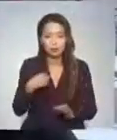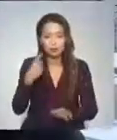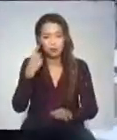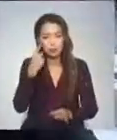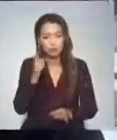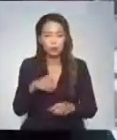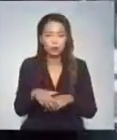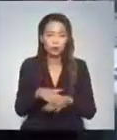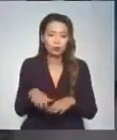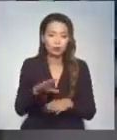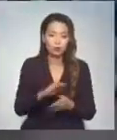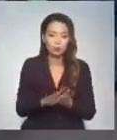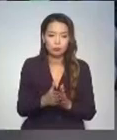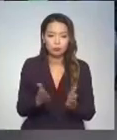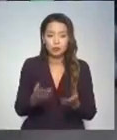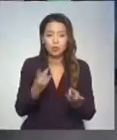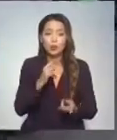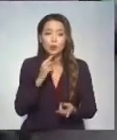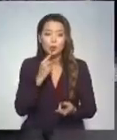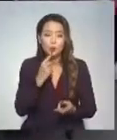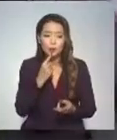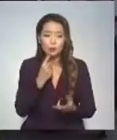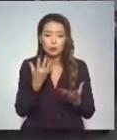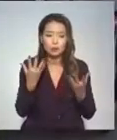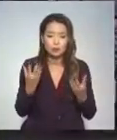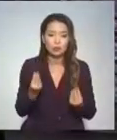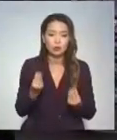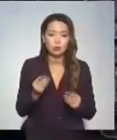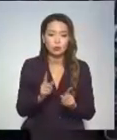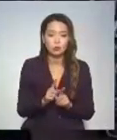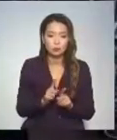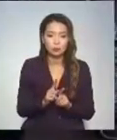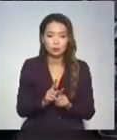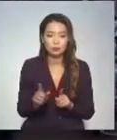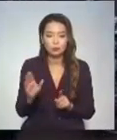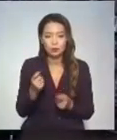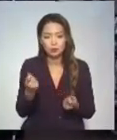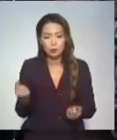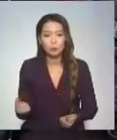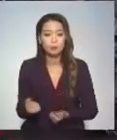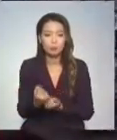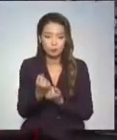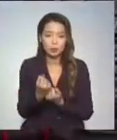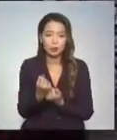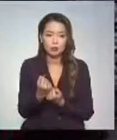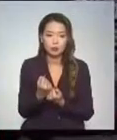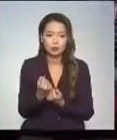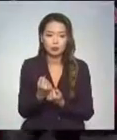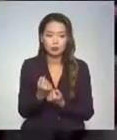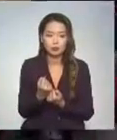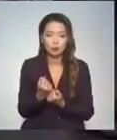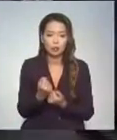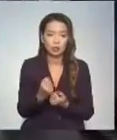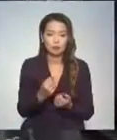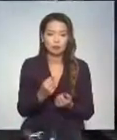Халыққа көмектесіп кішкене. Осындай қиындық заманда балама егер біреу кішкене поддержка берсе, ол не болмайды ғой, артық болмайды